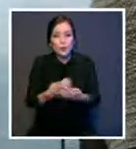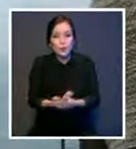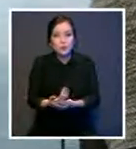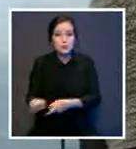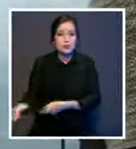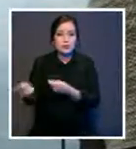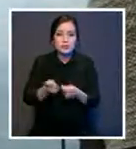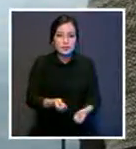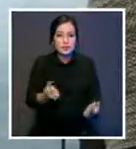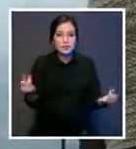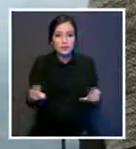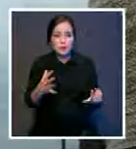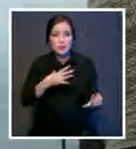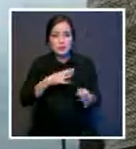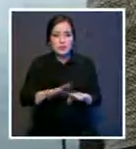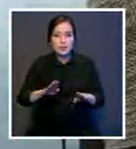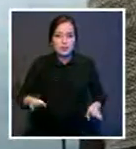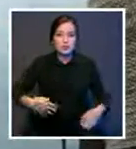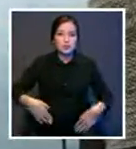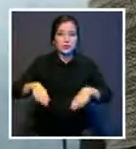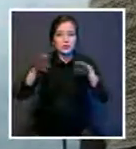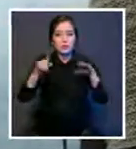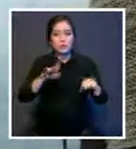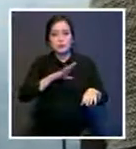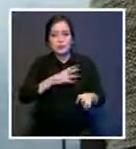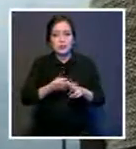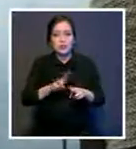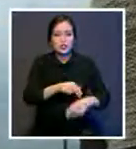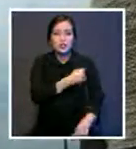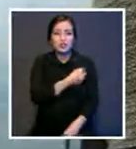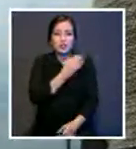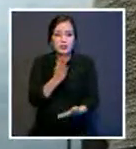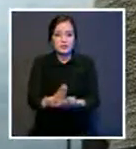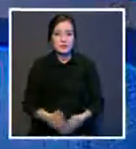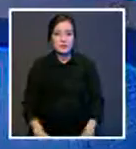балалар оның бәрін ертең өсіп, өніп, ауылдарын көтеретін азамат бола ма деп сондай ниетпен келіп отырмыз.